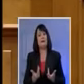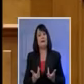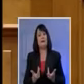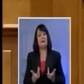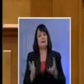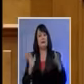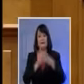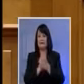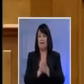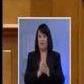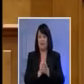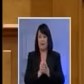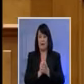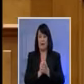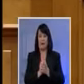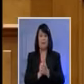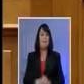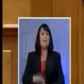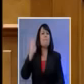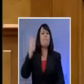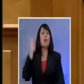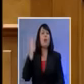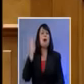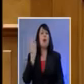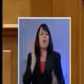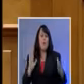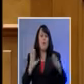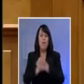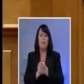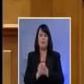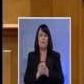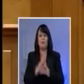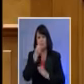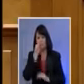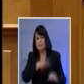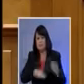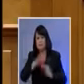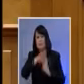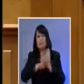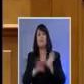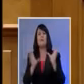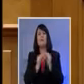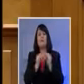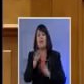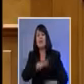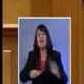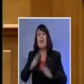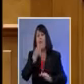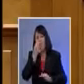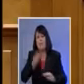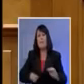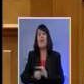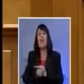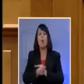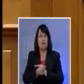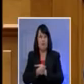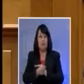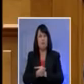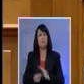Συμμαχήσατε αμέσως με το πιο παλιό και διεφθαρμένο σύστημα της διαπλοκής στη χώρα. Με